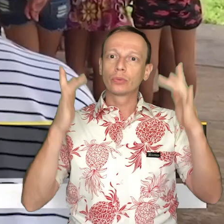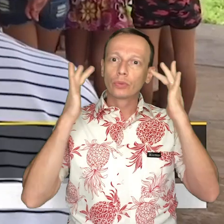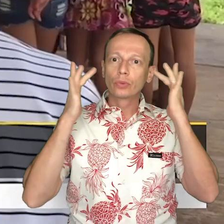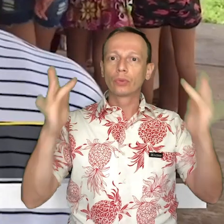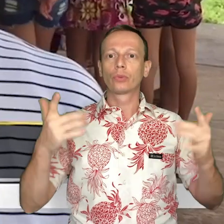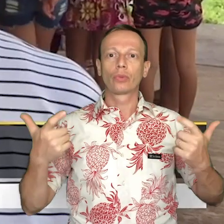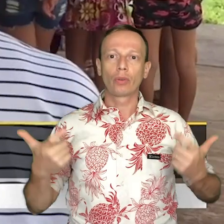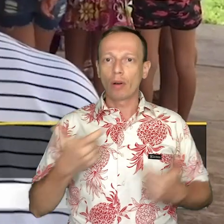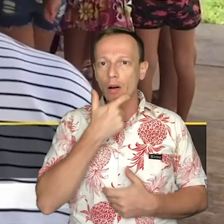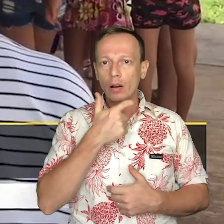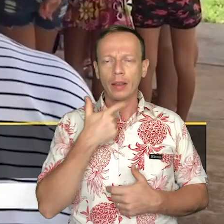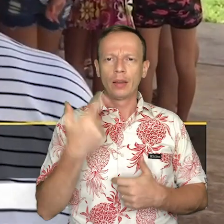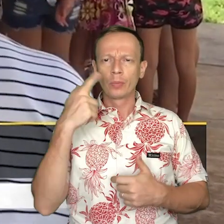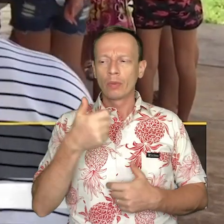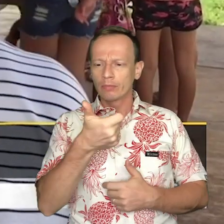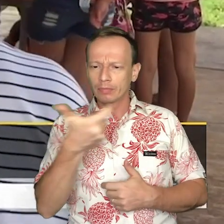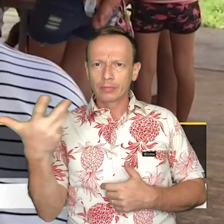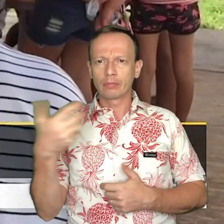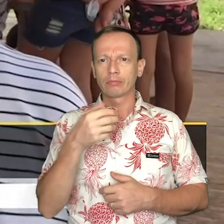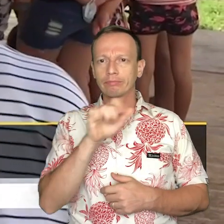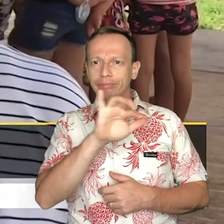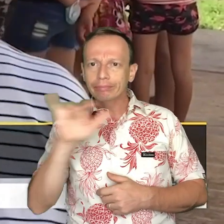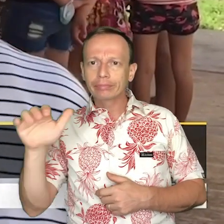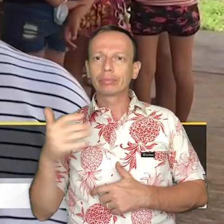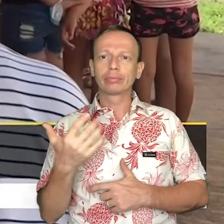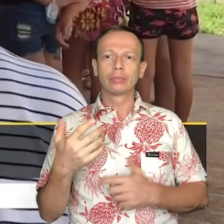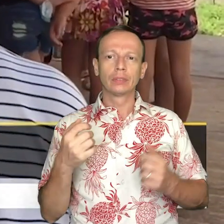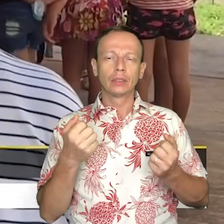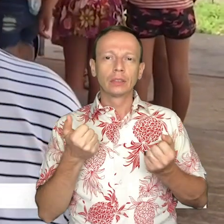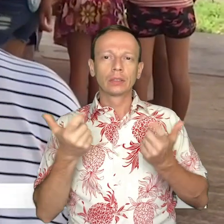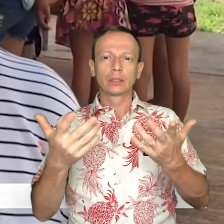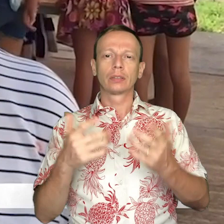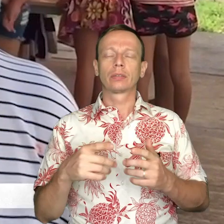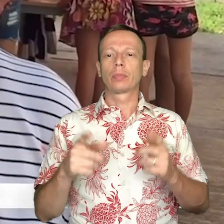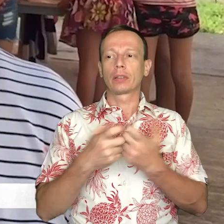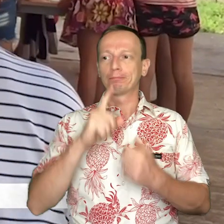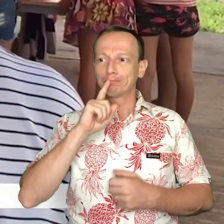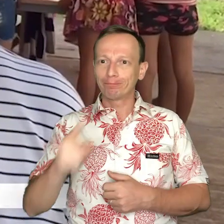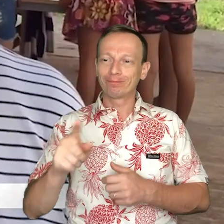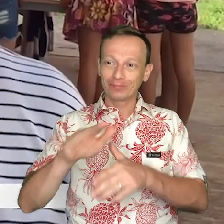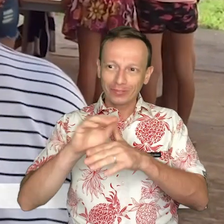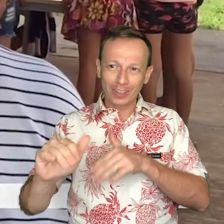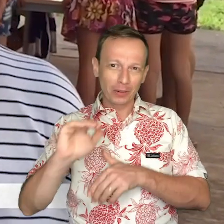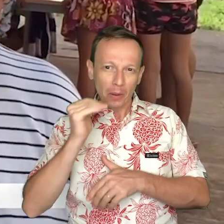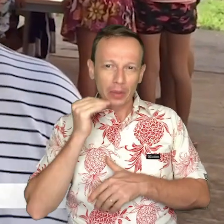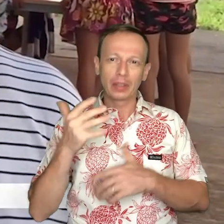anglophone pour épeler, compter, jouer avec les chiffres, jouer à Simon Says, Jacadi,